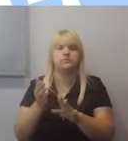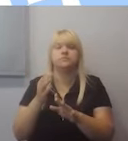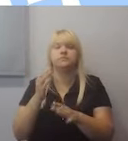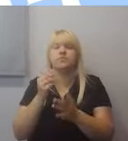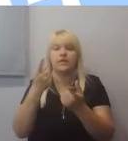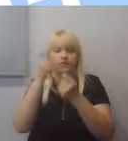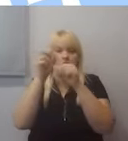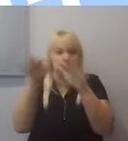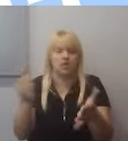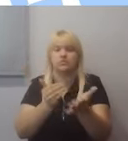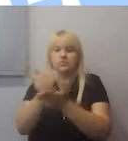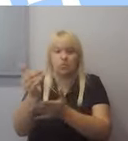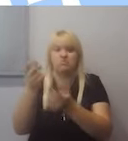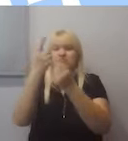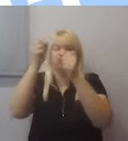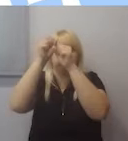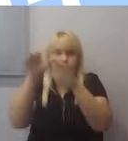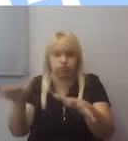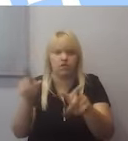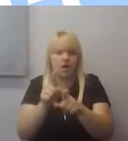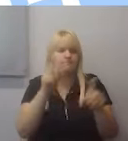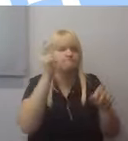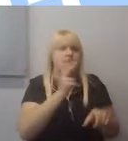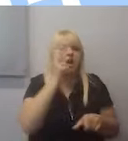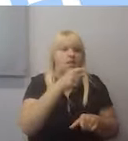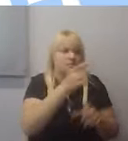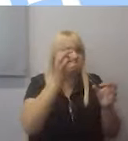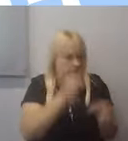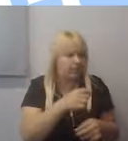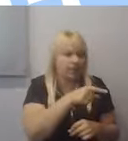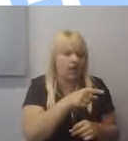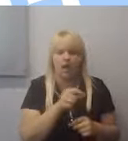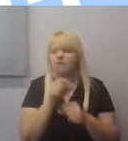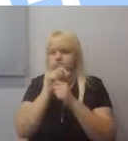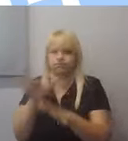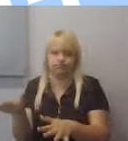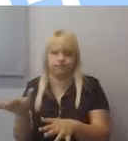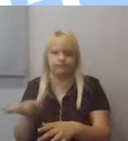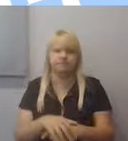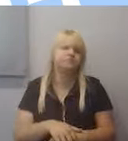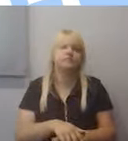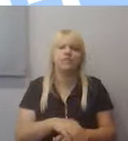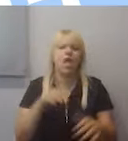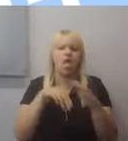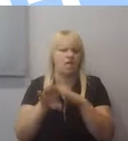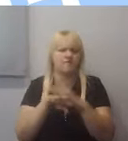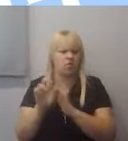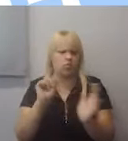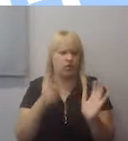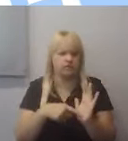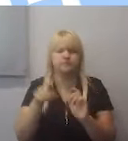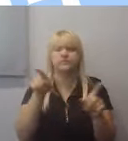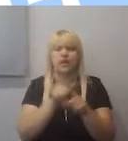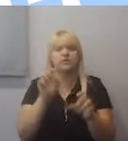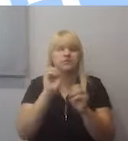šo šīs te informācijas patiesīgumu kas tad ir evokuācija par to jau arī tika stāstīts patstāvīga